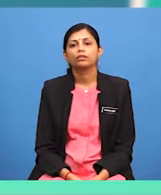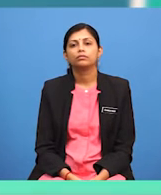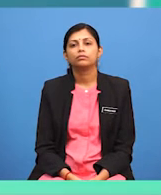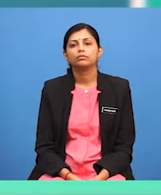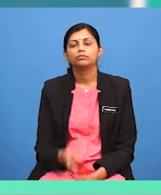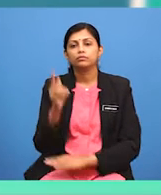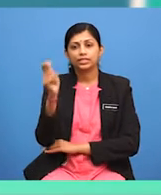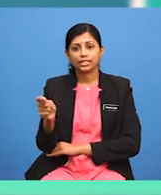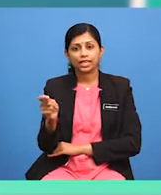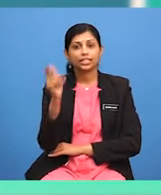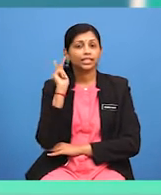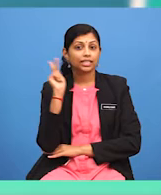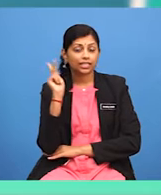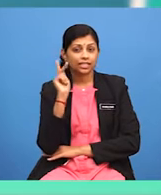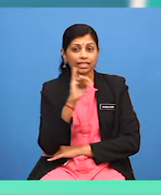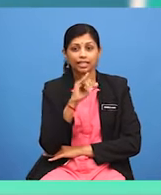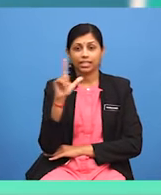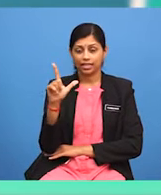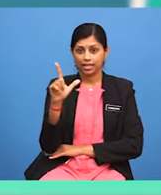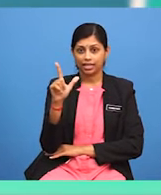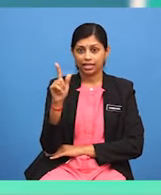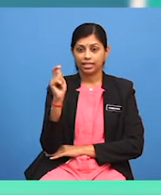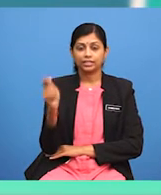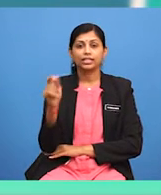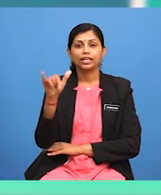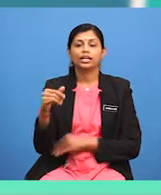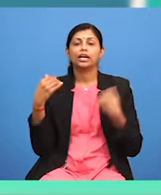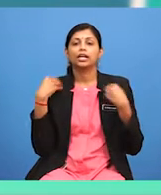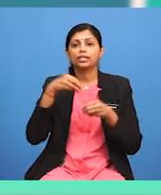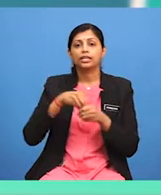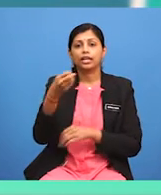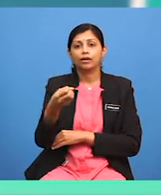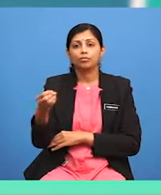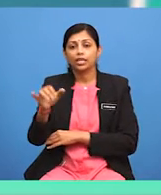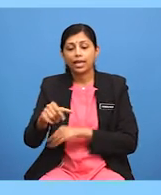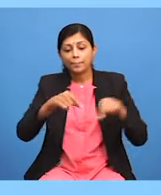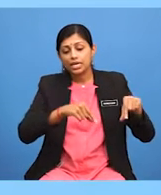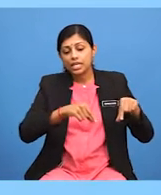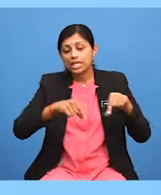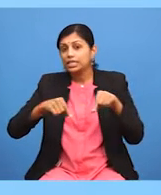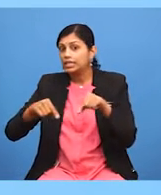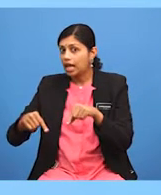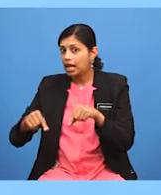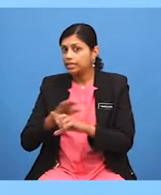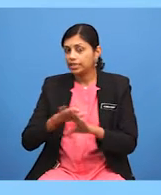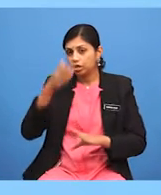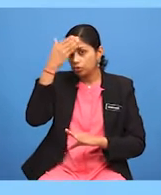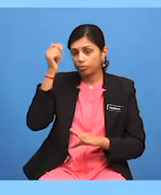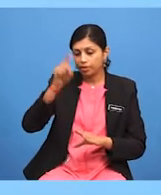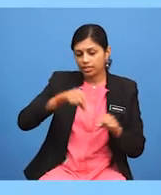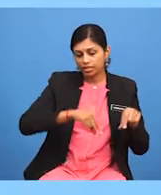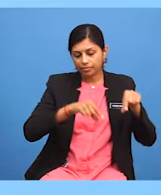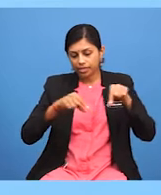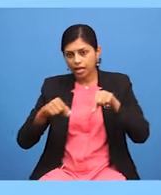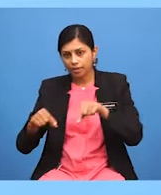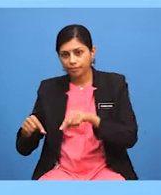Tenaga kinetik ialah tenaga yang dimiliki oleh objek yang bergerak. Contohnya seperti